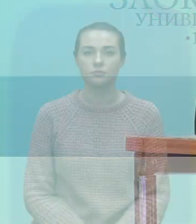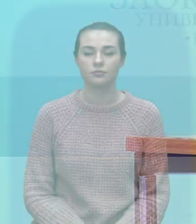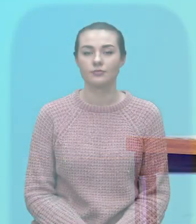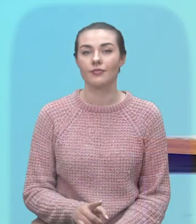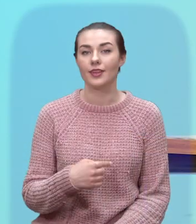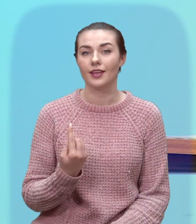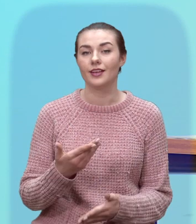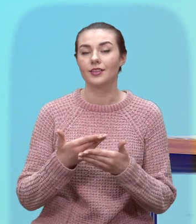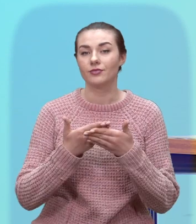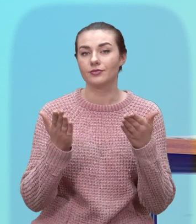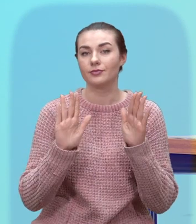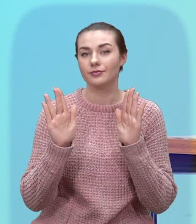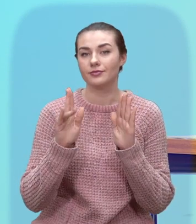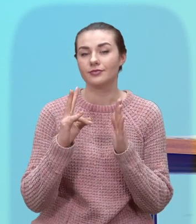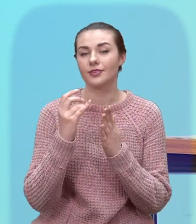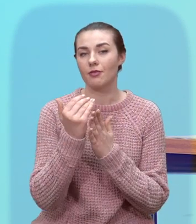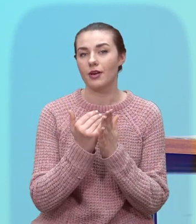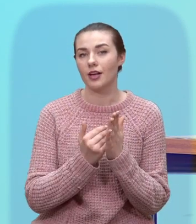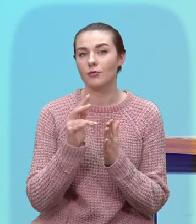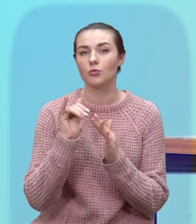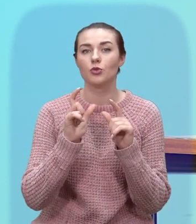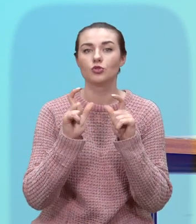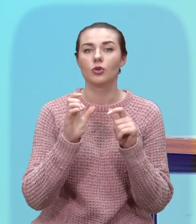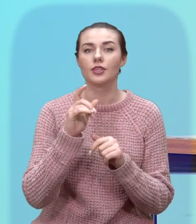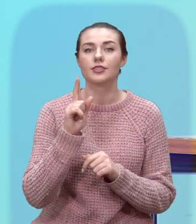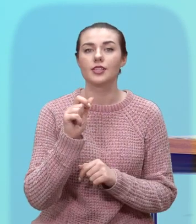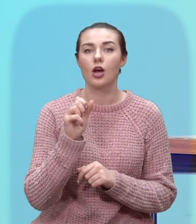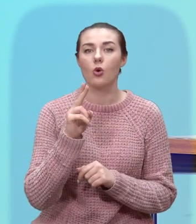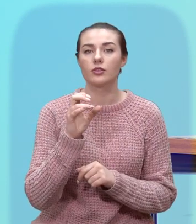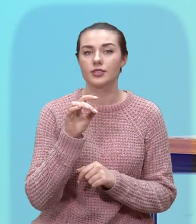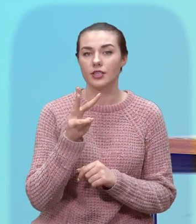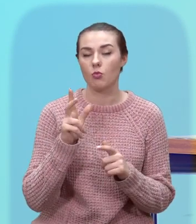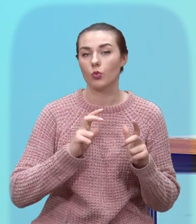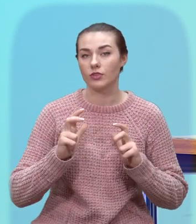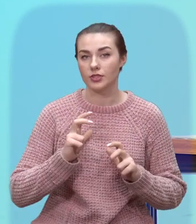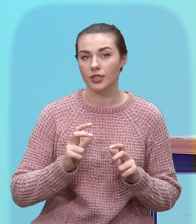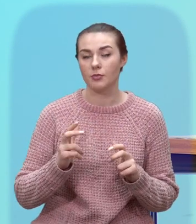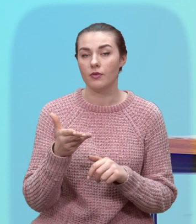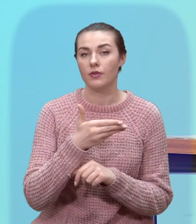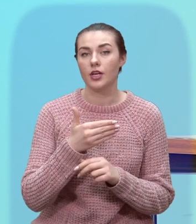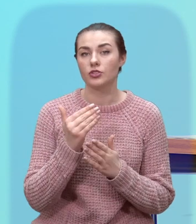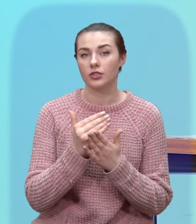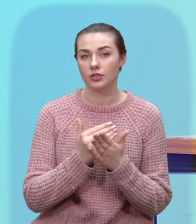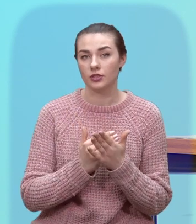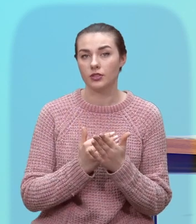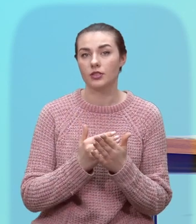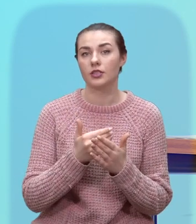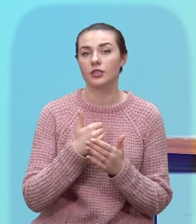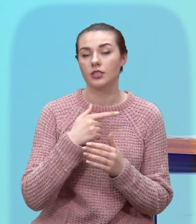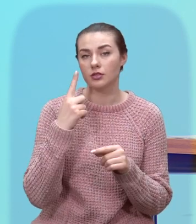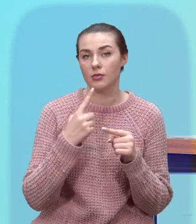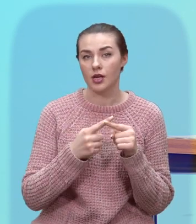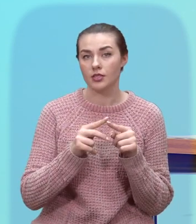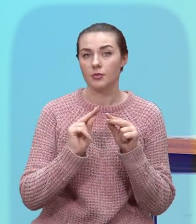мы вас приветствуем на программе субботняя школа за узким университетом вновь нашей студии наши коллеги